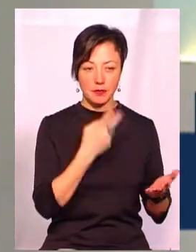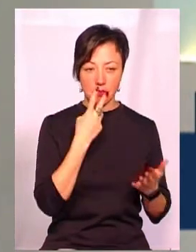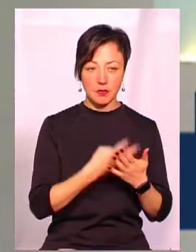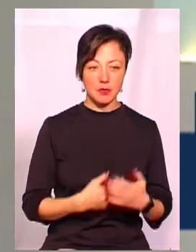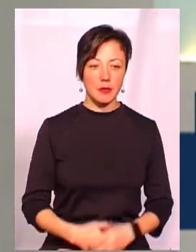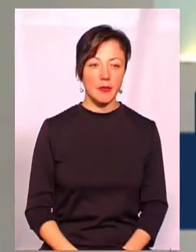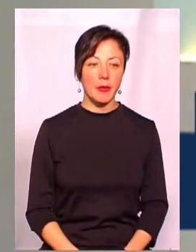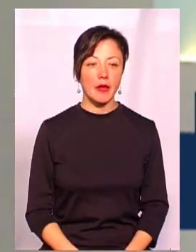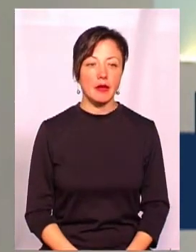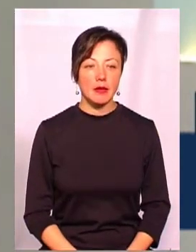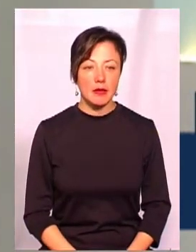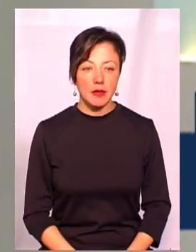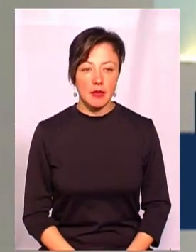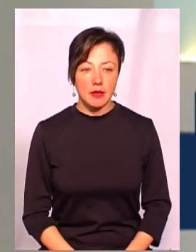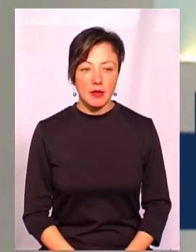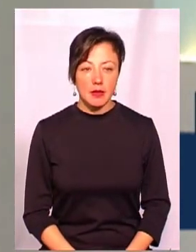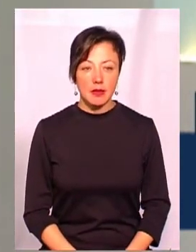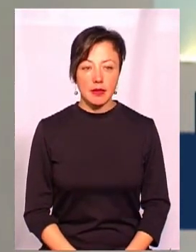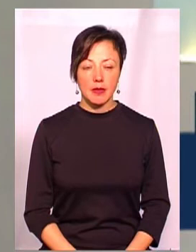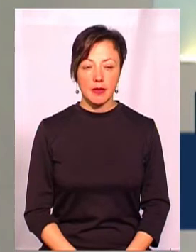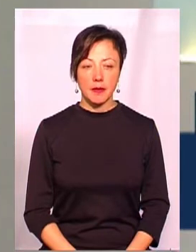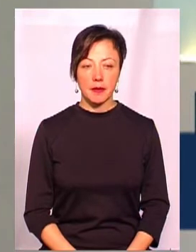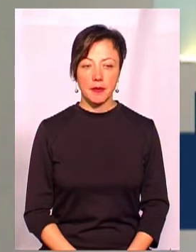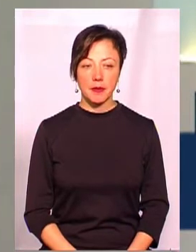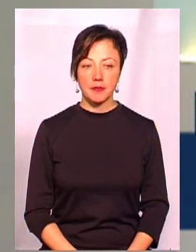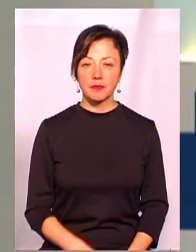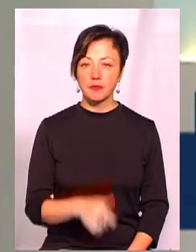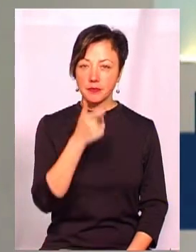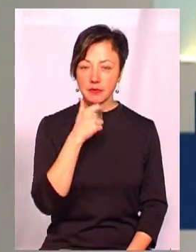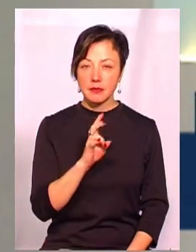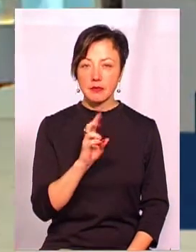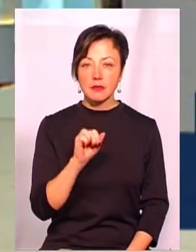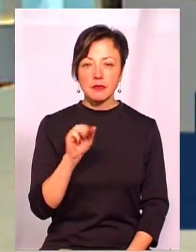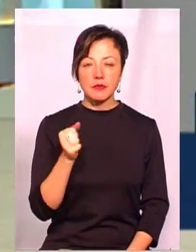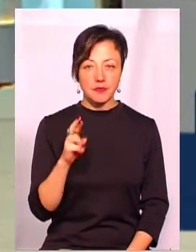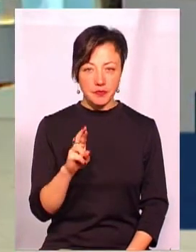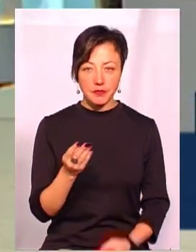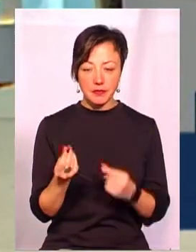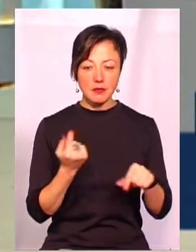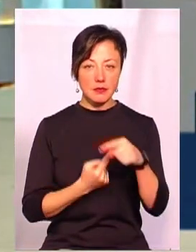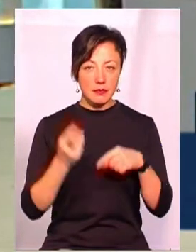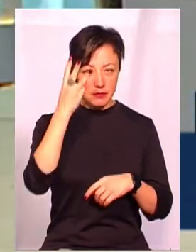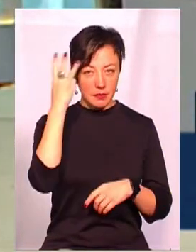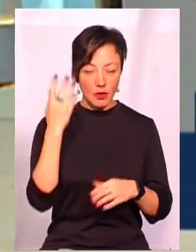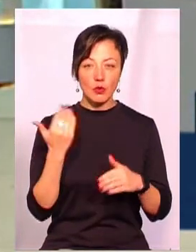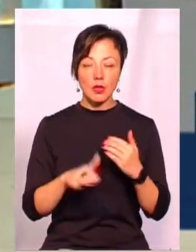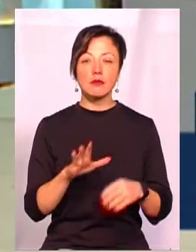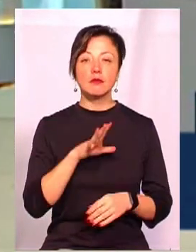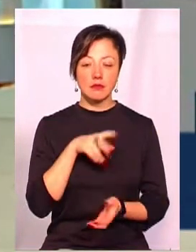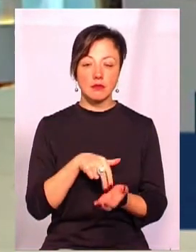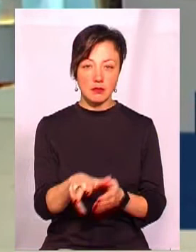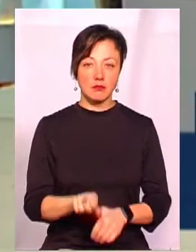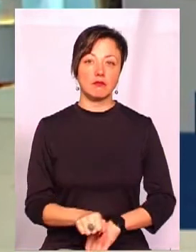бачите на екрані. Пані Наталю, Підприємці Хмельницького вже виходили